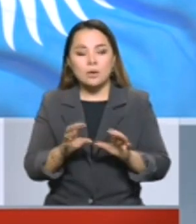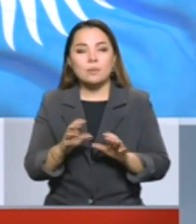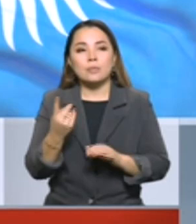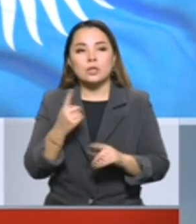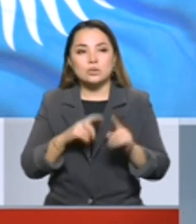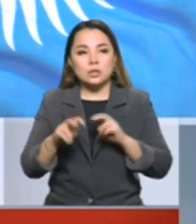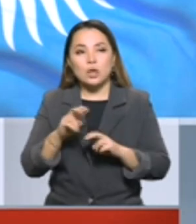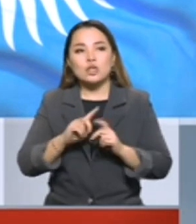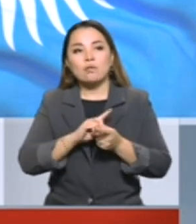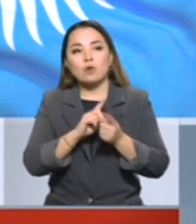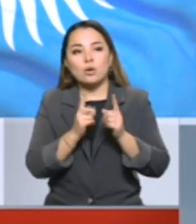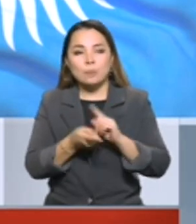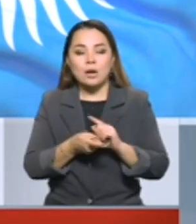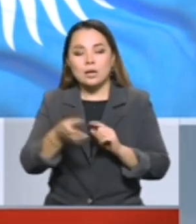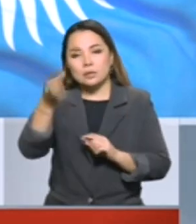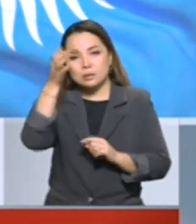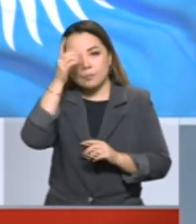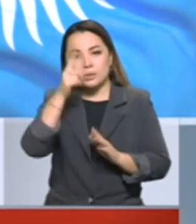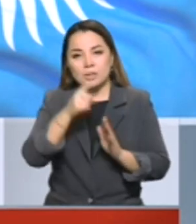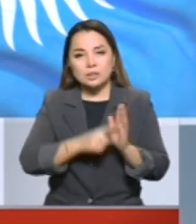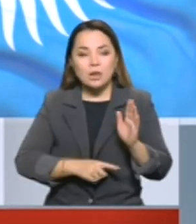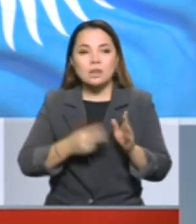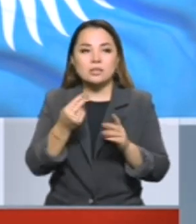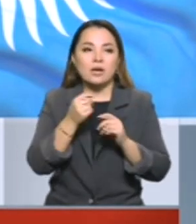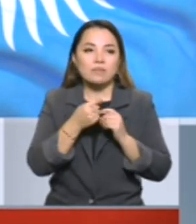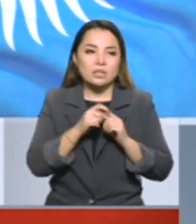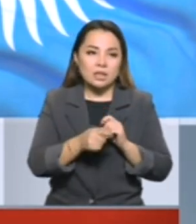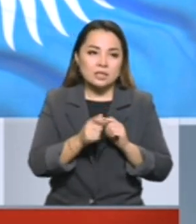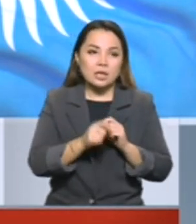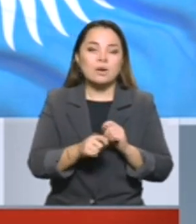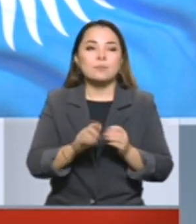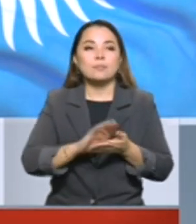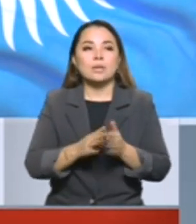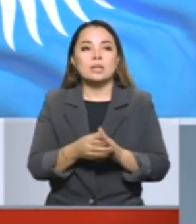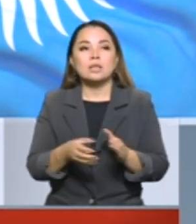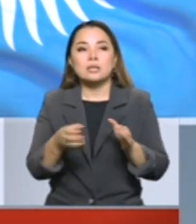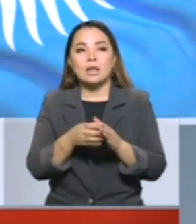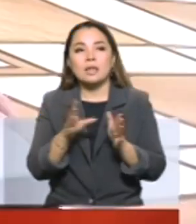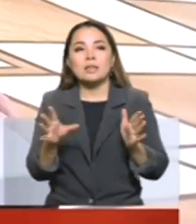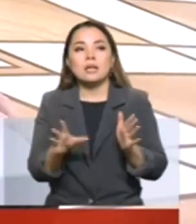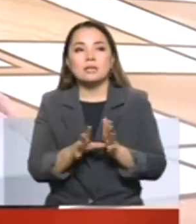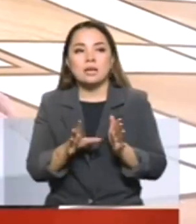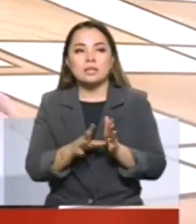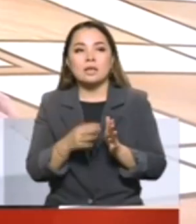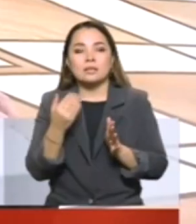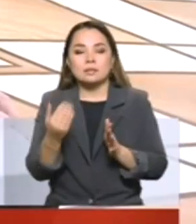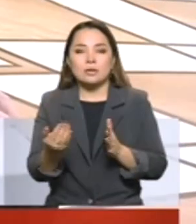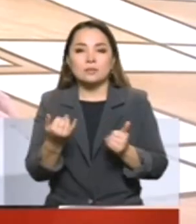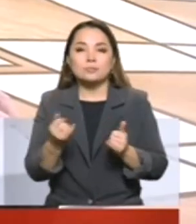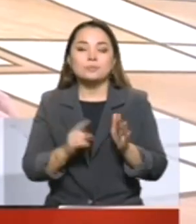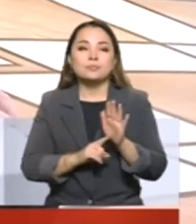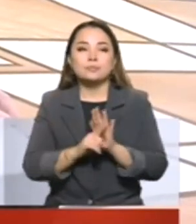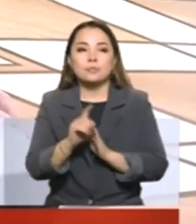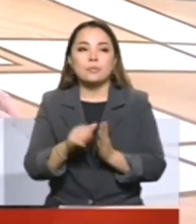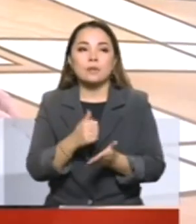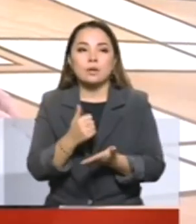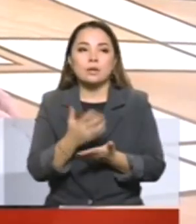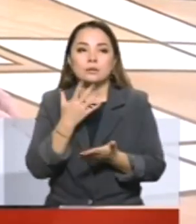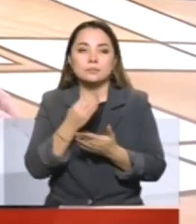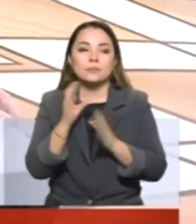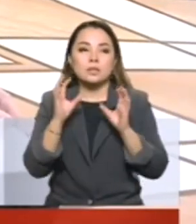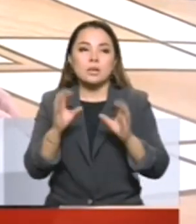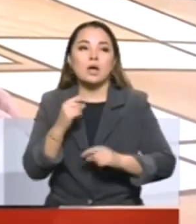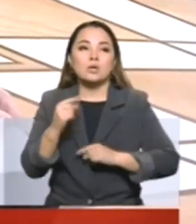біріздендіру, реформалар, ғылым, сенім, инвестиция, медиация мен энергия. Бірінші басымдық